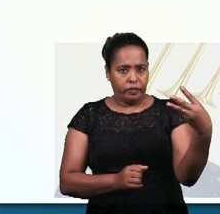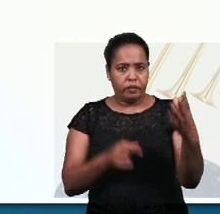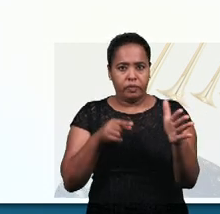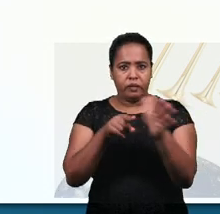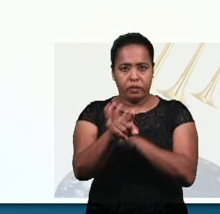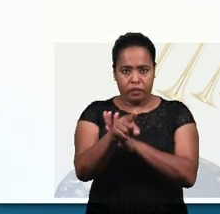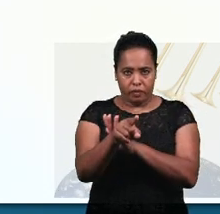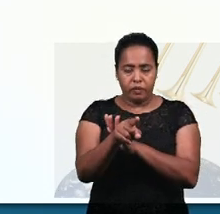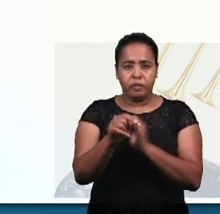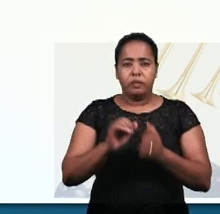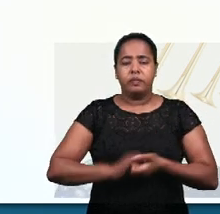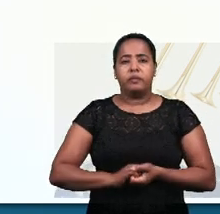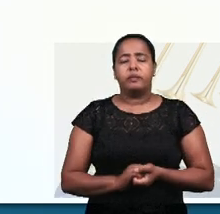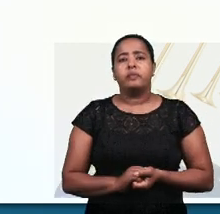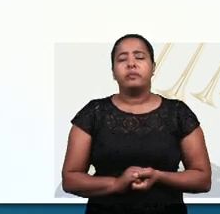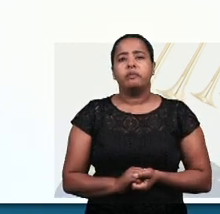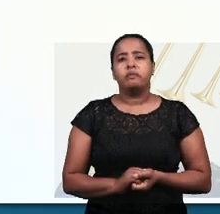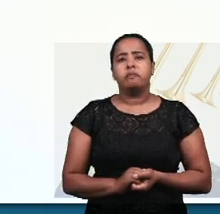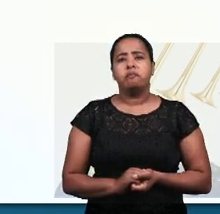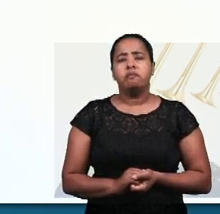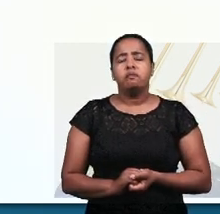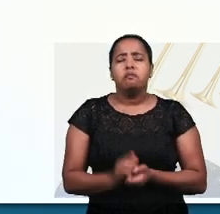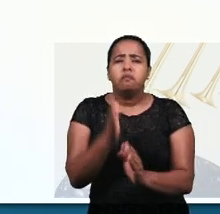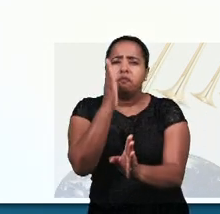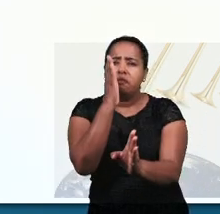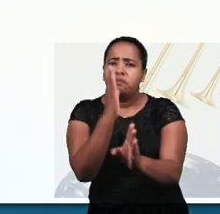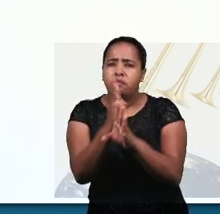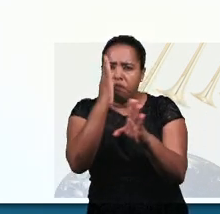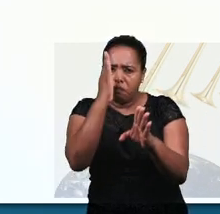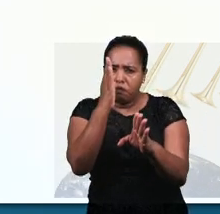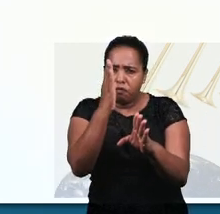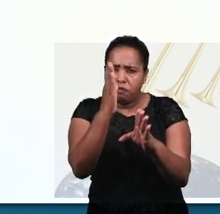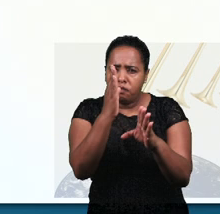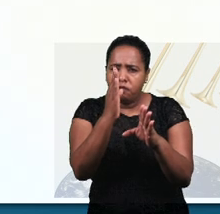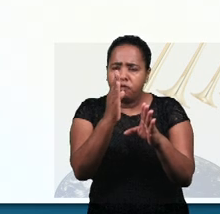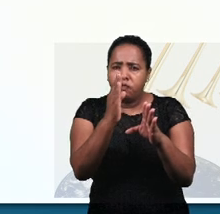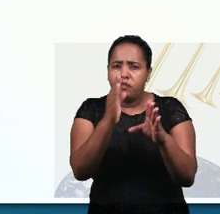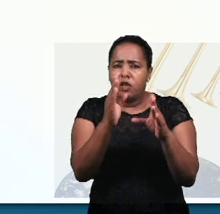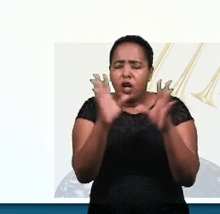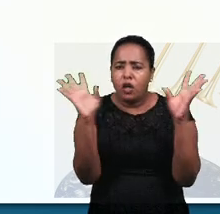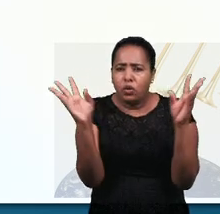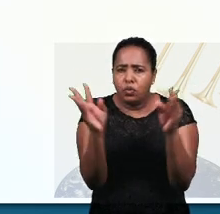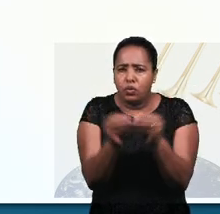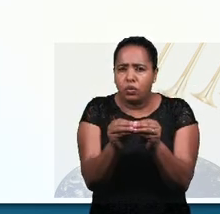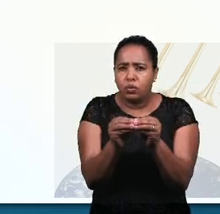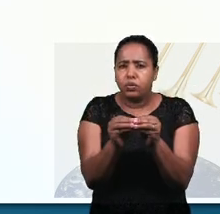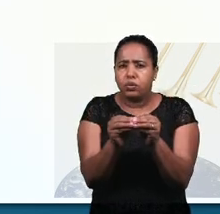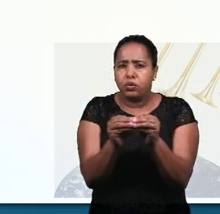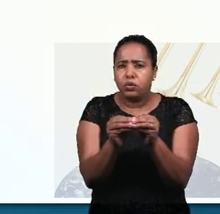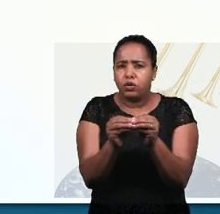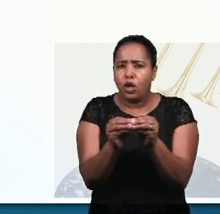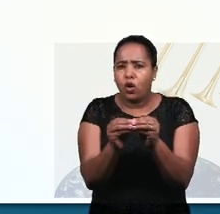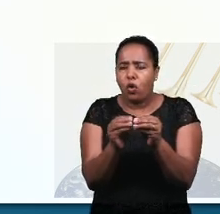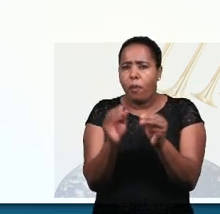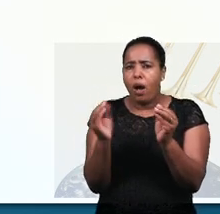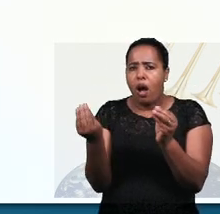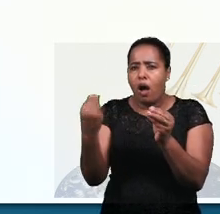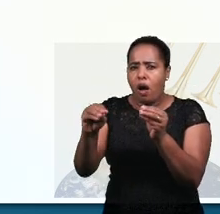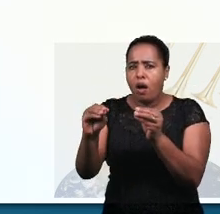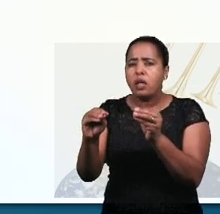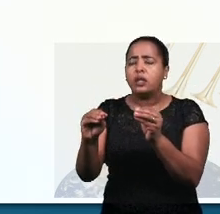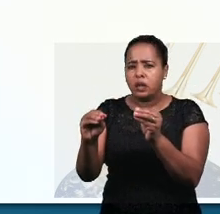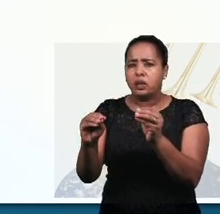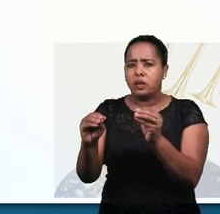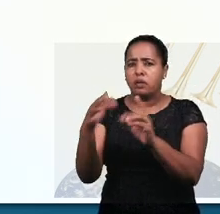la semaine prochaine. Identifier et résumer la position prophétique de l'Église dans